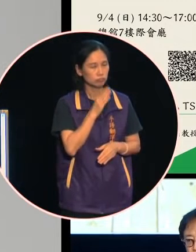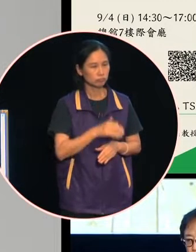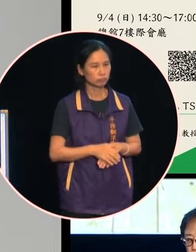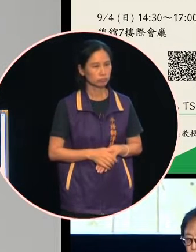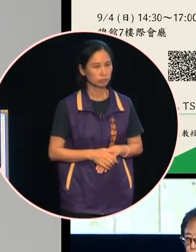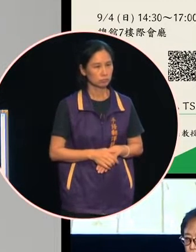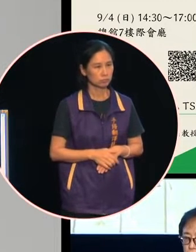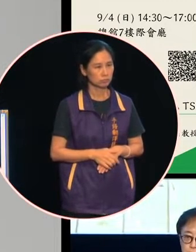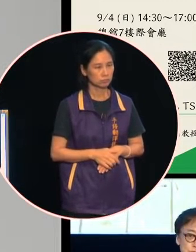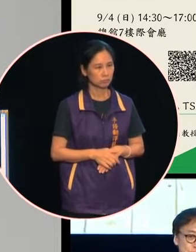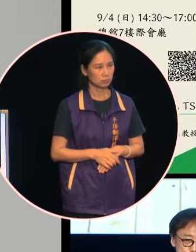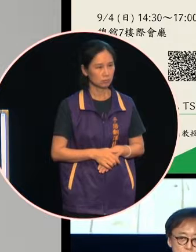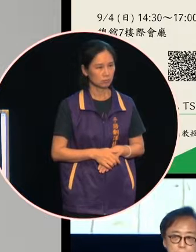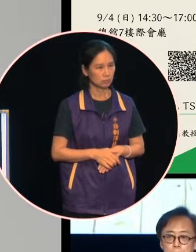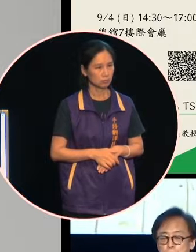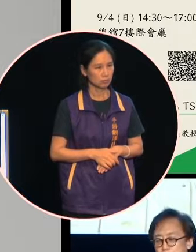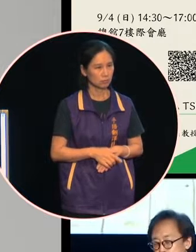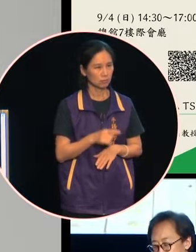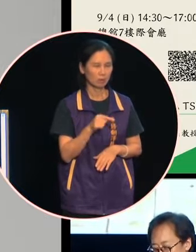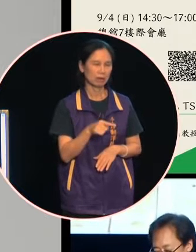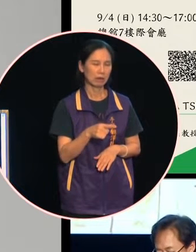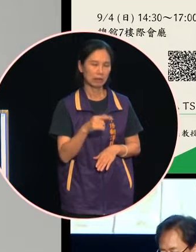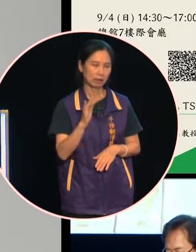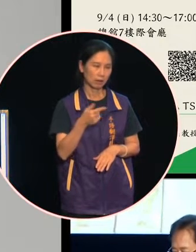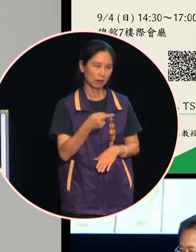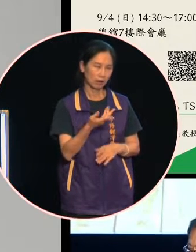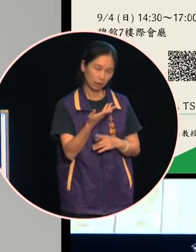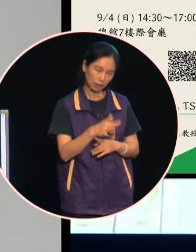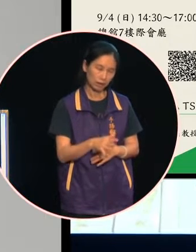袖，就我们都失去